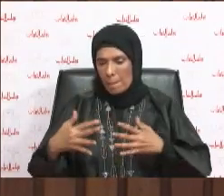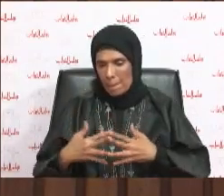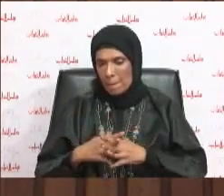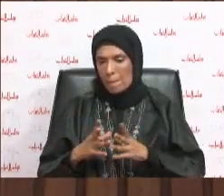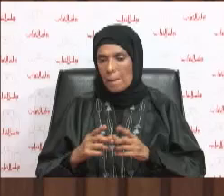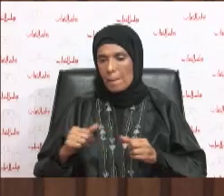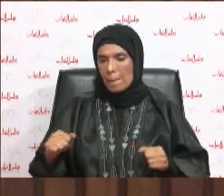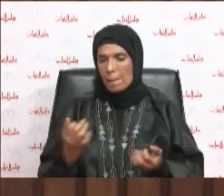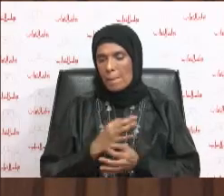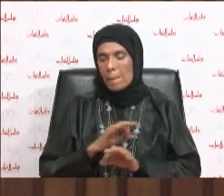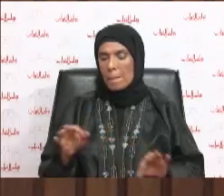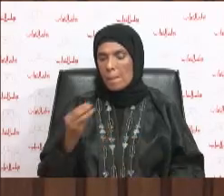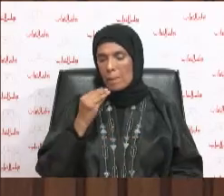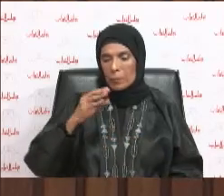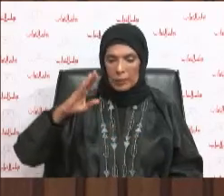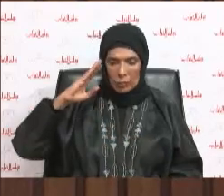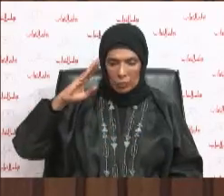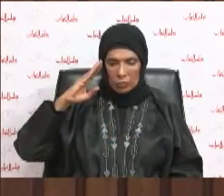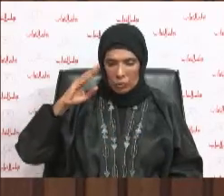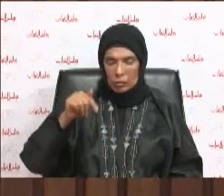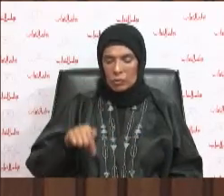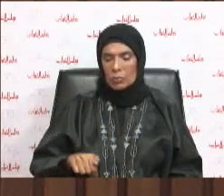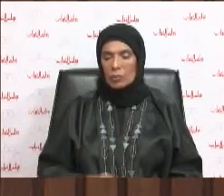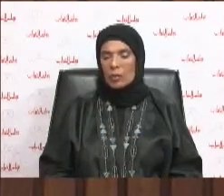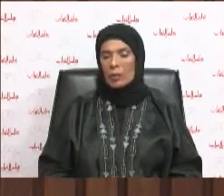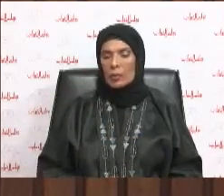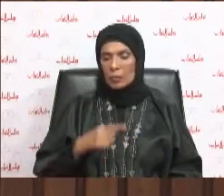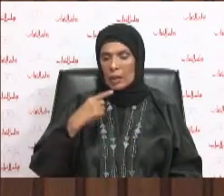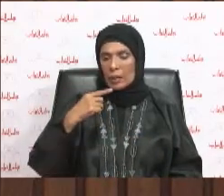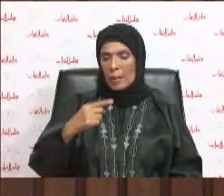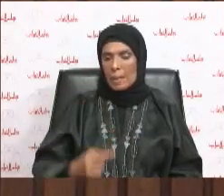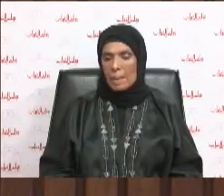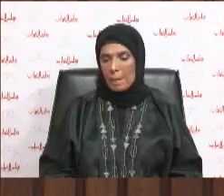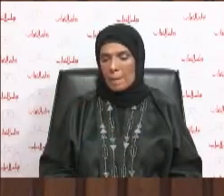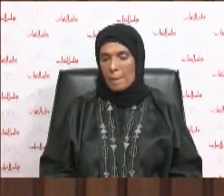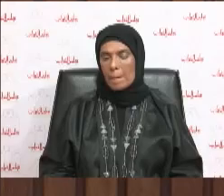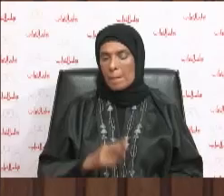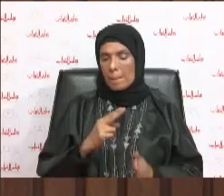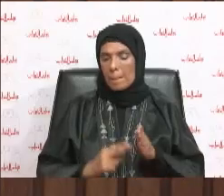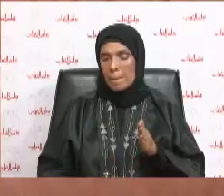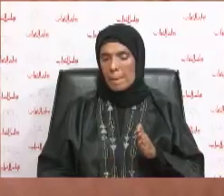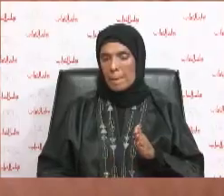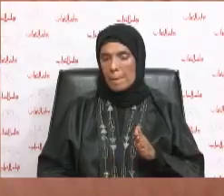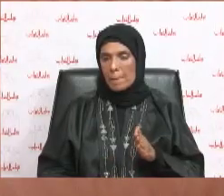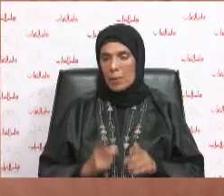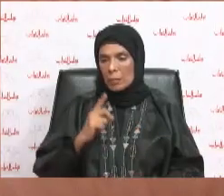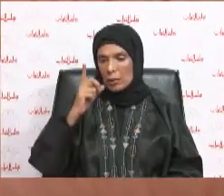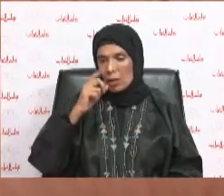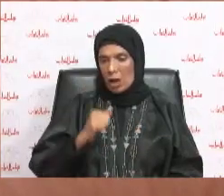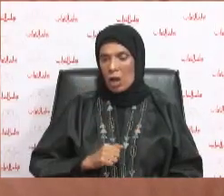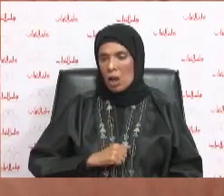خليجية للتكامل الغذائي، وأنا أشكر سعادته على هذا الطرح. تكلم سعادة النائب عن قرار منع الصيد في عام